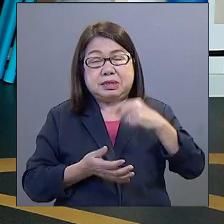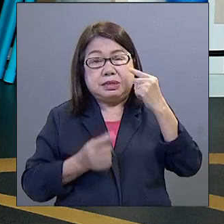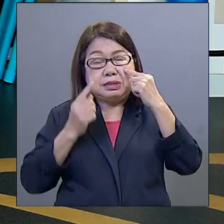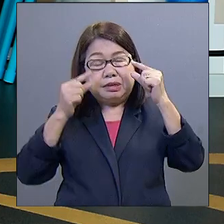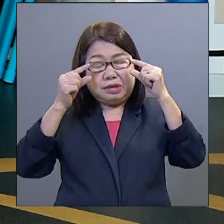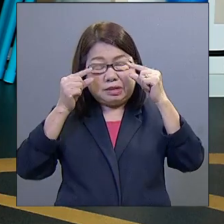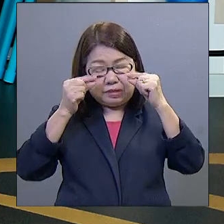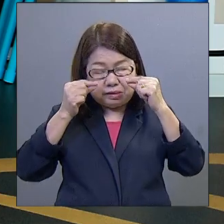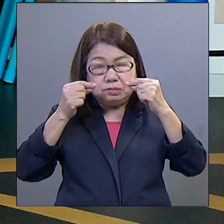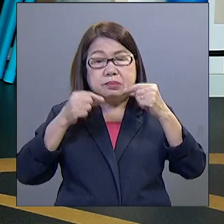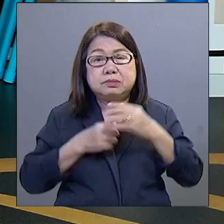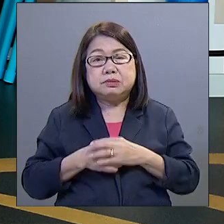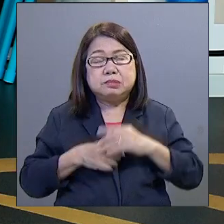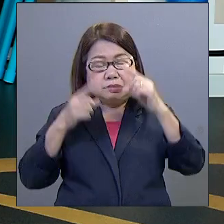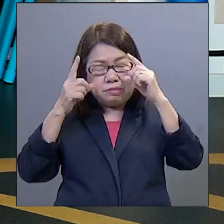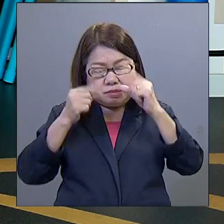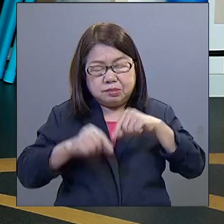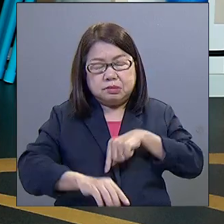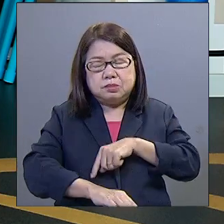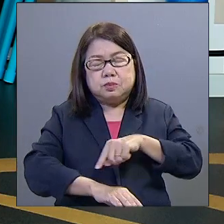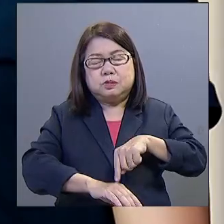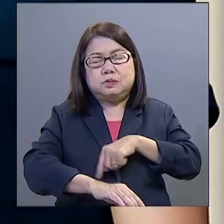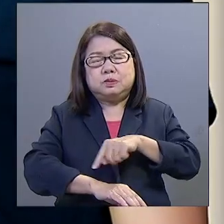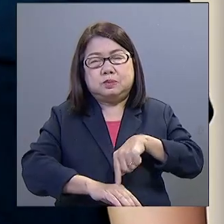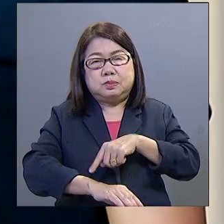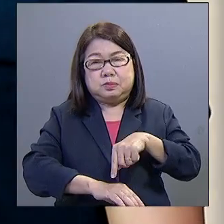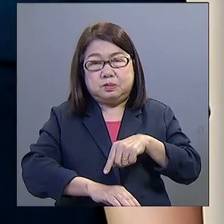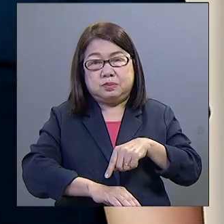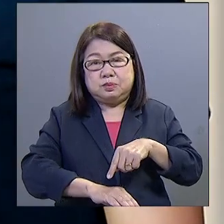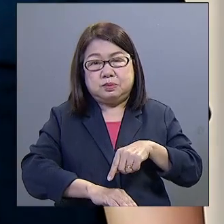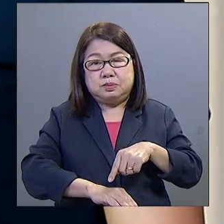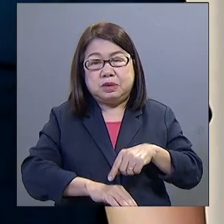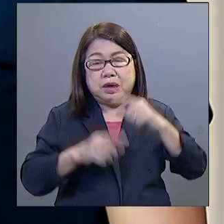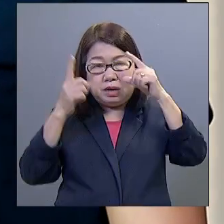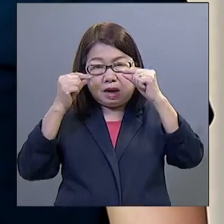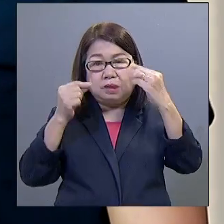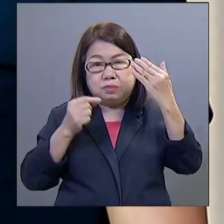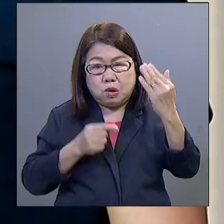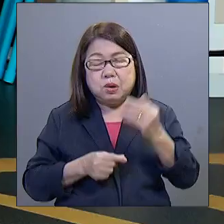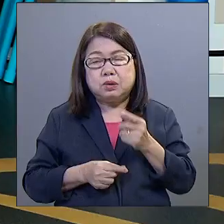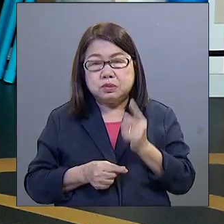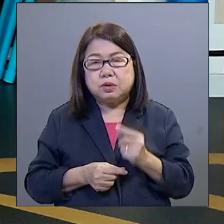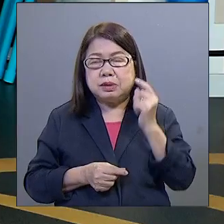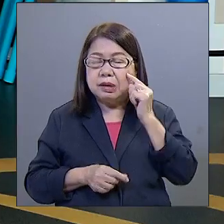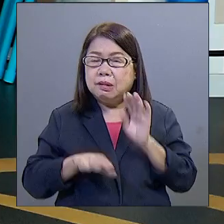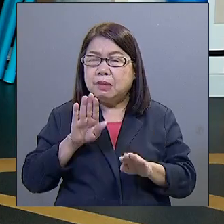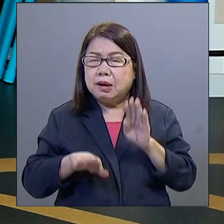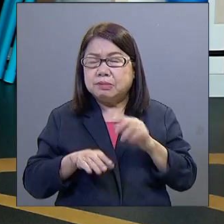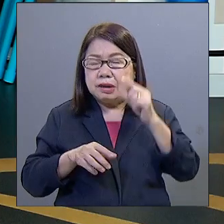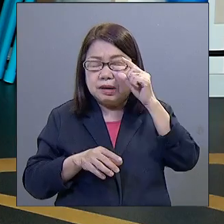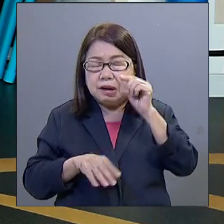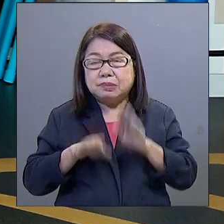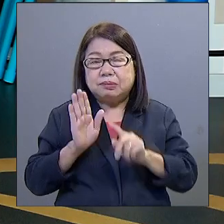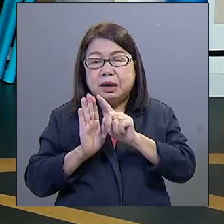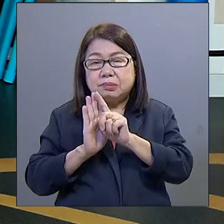ำสั่งก็คือจะให้ยืนหลับตาให้นานที่สุดเท่าที่ทำได้นะคะขอหวังอย่างน้อยเนี่ยให้ยืนให้ได้สัก10วินาทีนะคะ เ